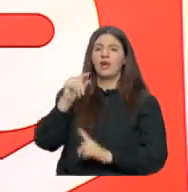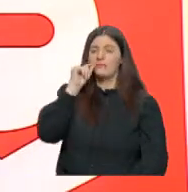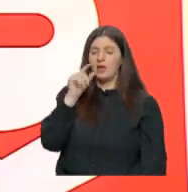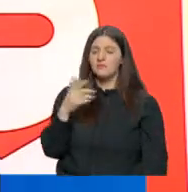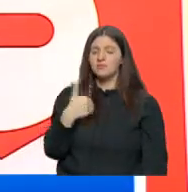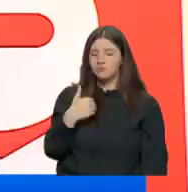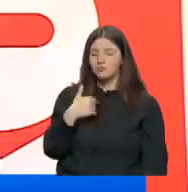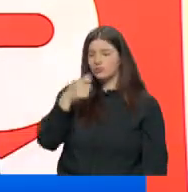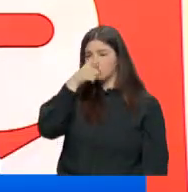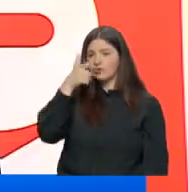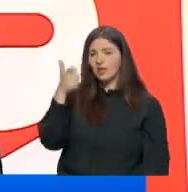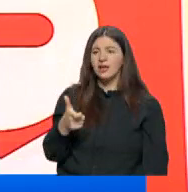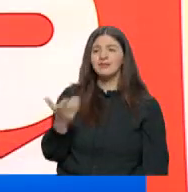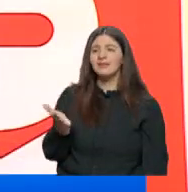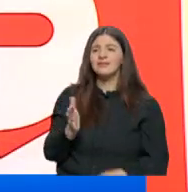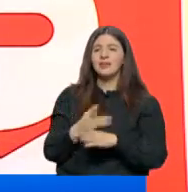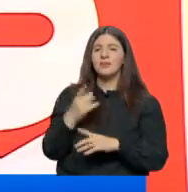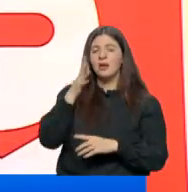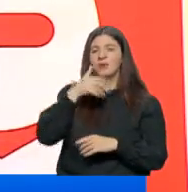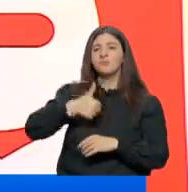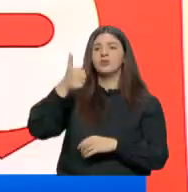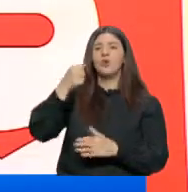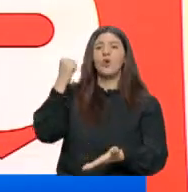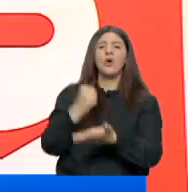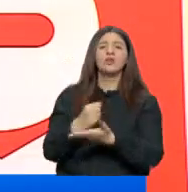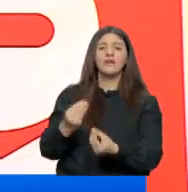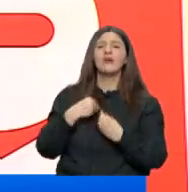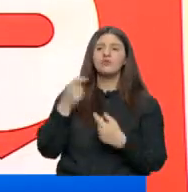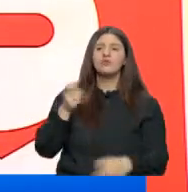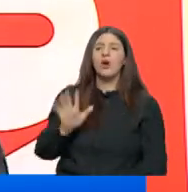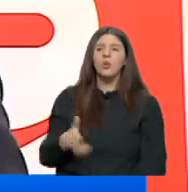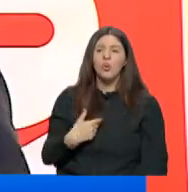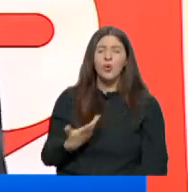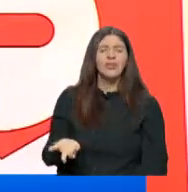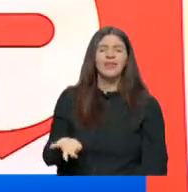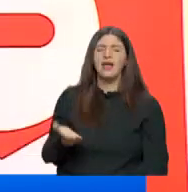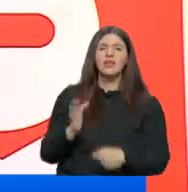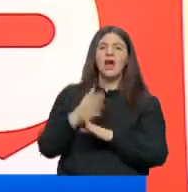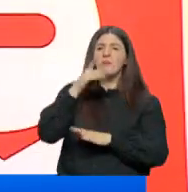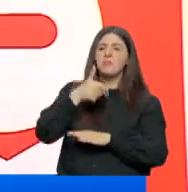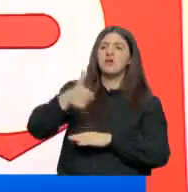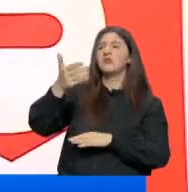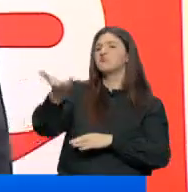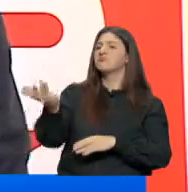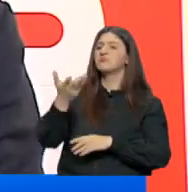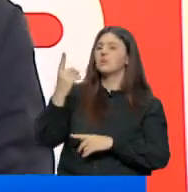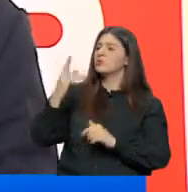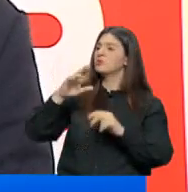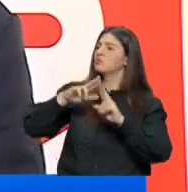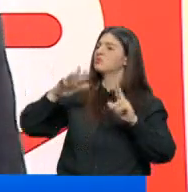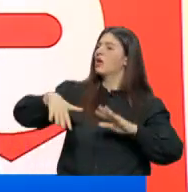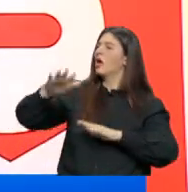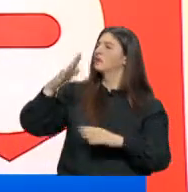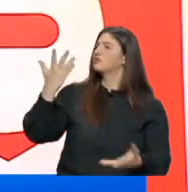Yani bizim ülkemiz niye bir Amerikan başkanından onay almak zorunda kalıyor? Yani niye Biden diyelim ki ya da herhangi bir